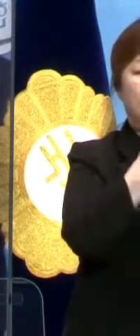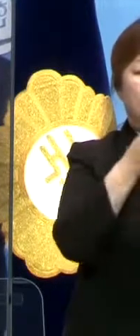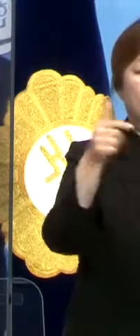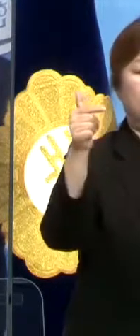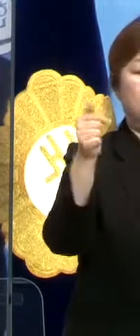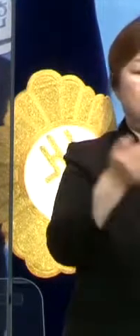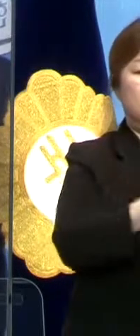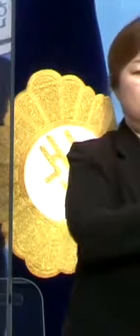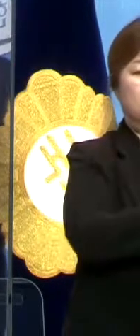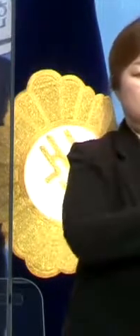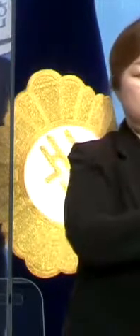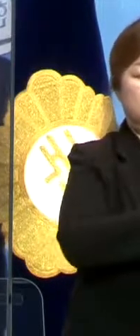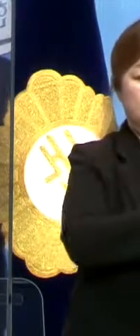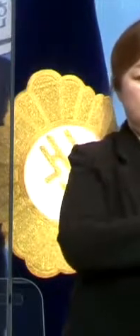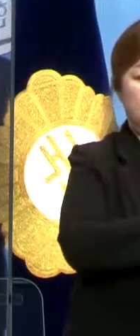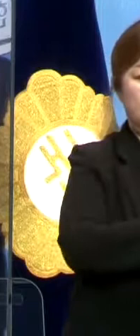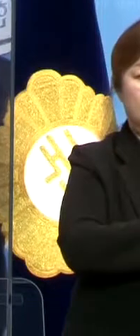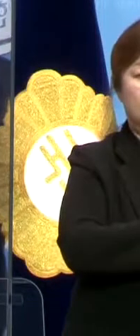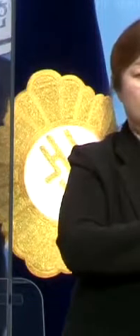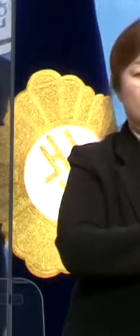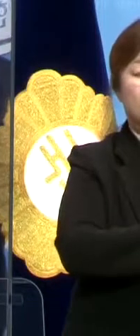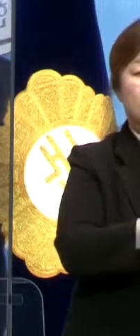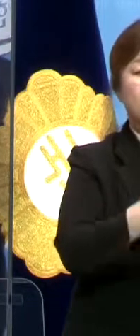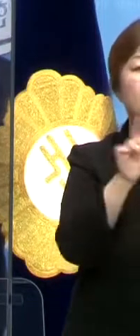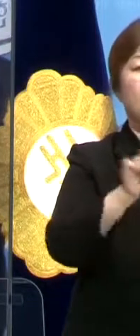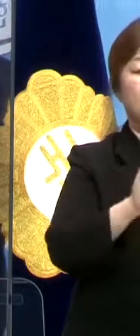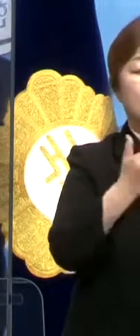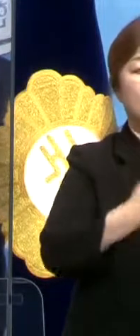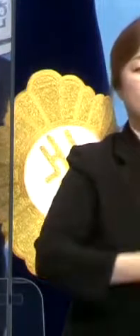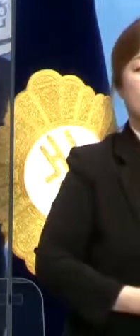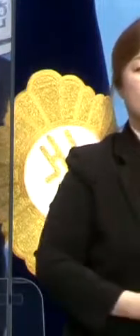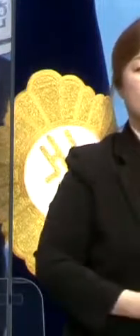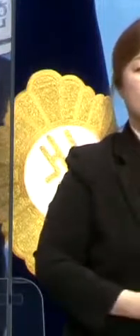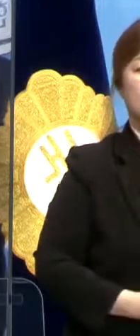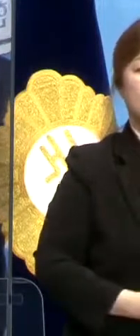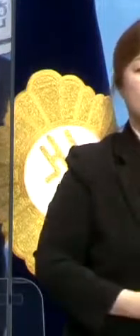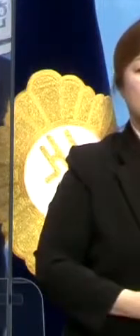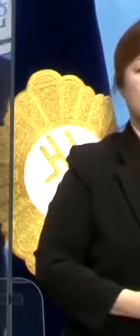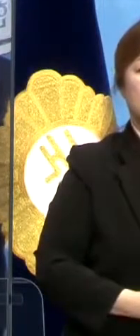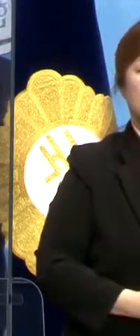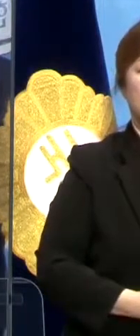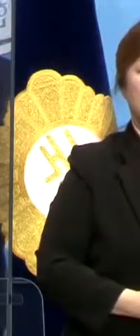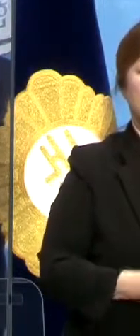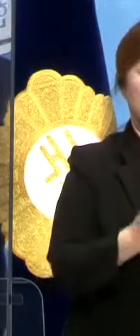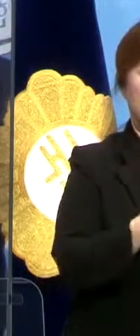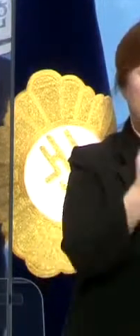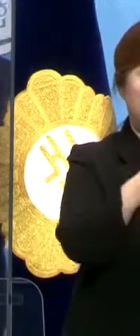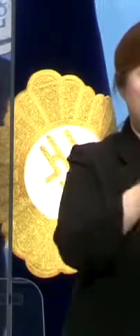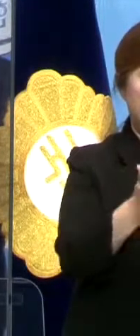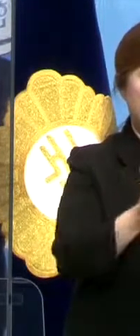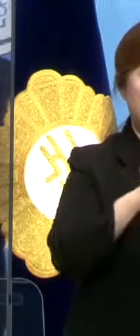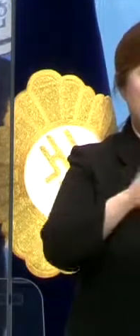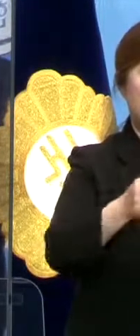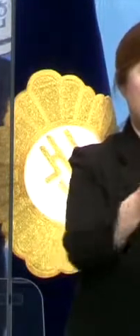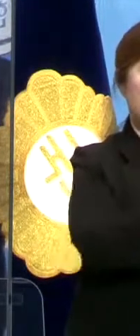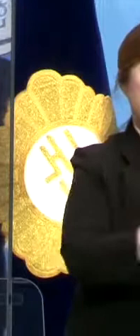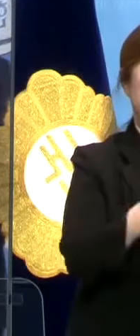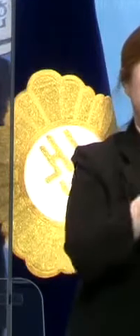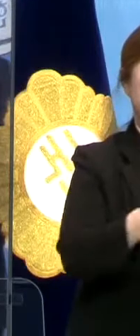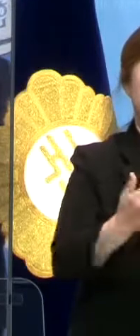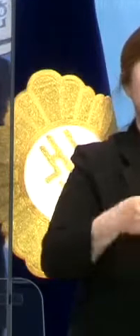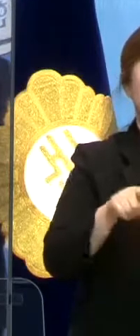있는 이런 참담한 상황 입니다 저희가 로사 대책에서 가족들 함께